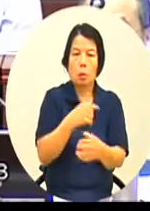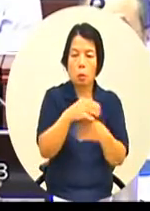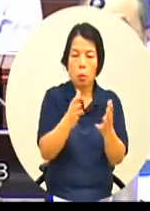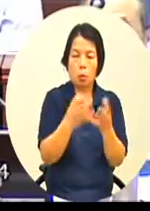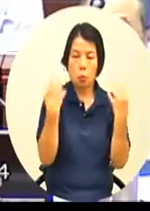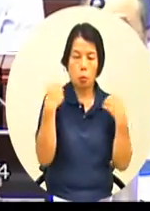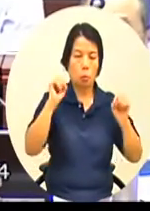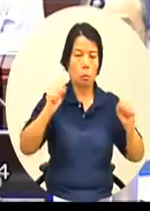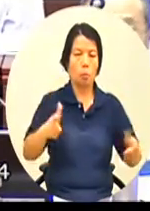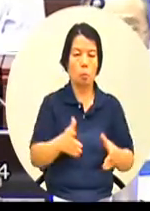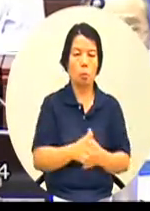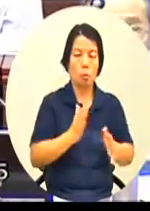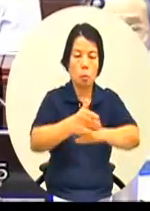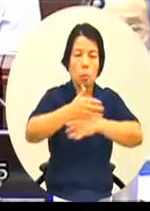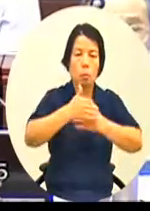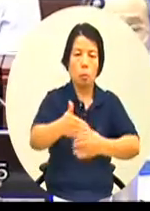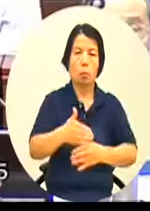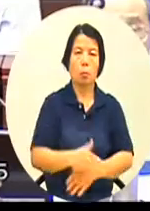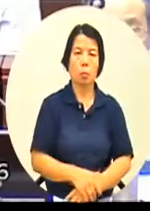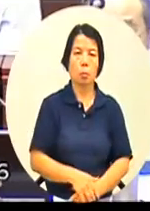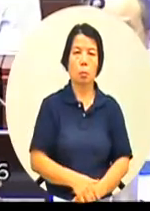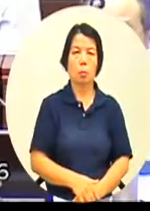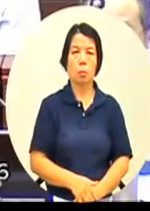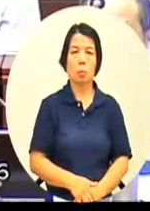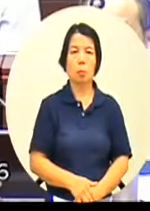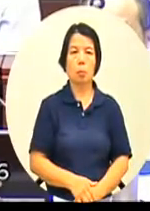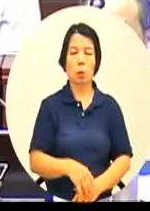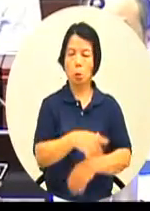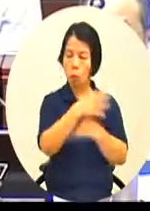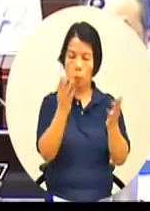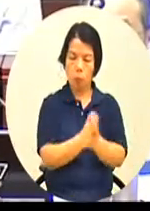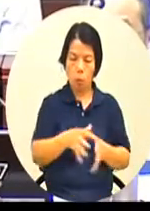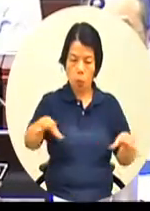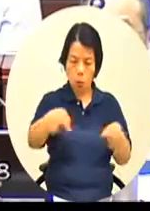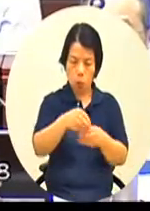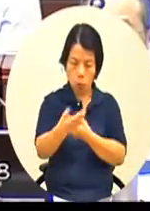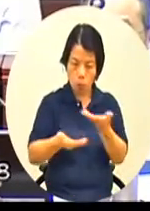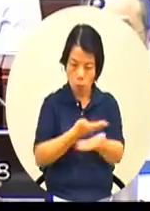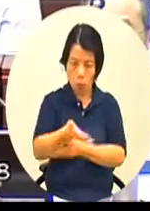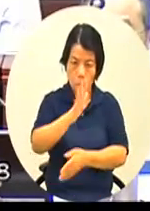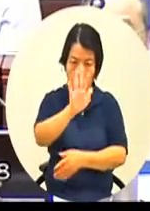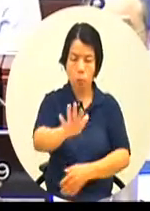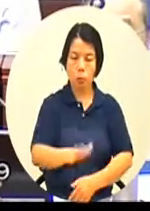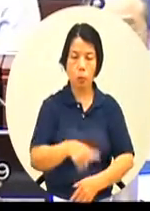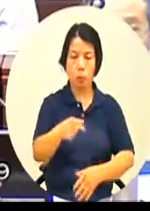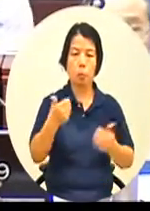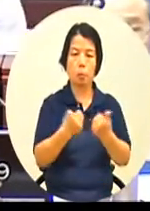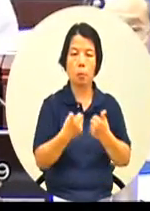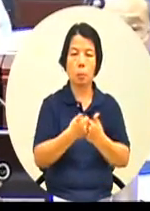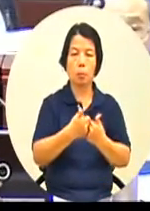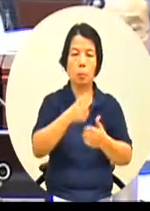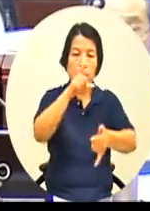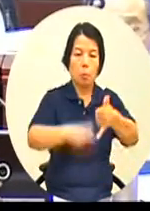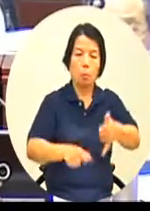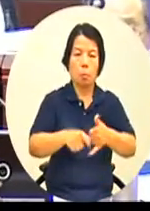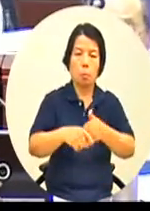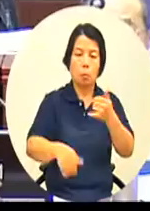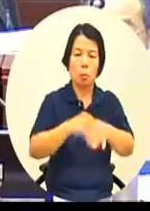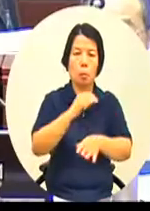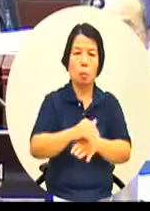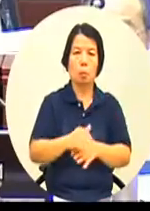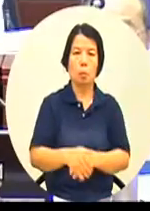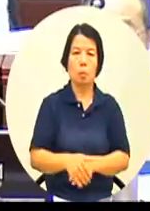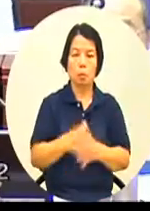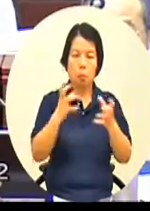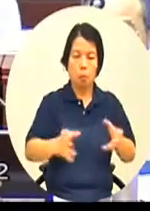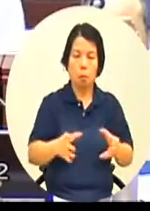我们在这个过程里面是一个很双向的讨论，所以。他这个议案的形成过程里面，我们的市府的各